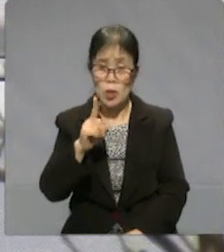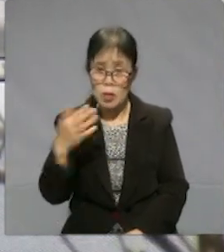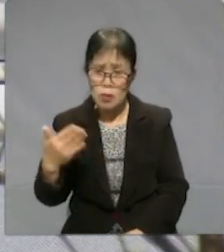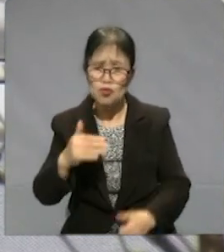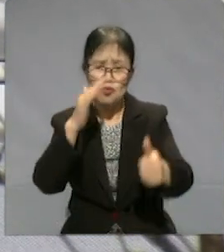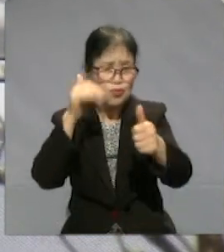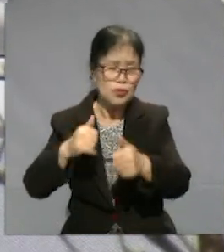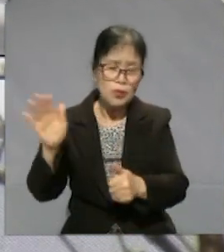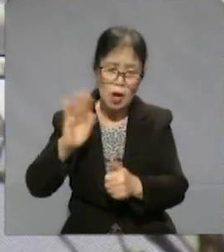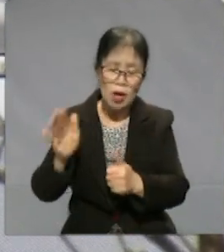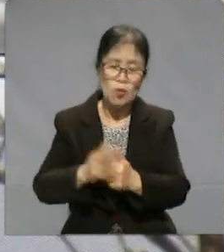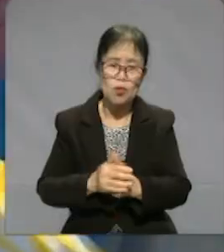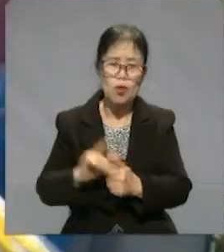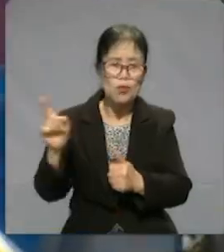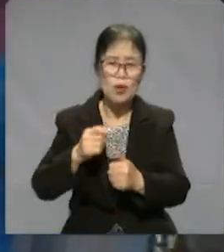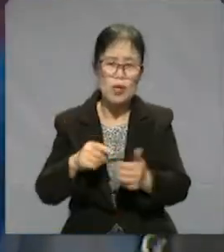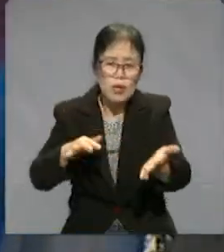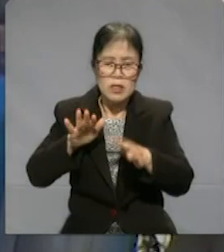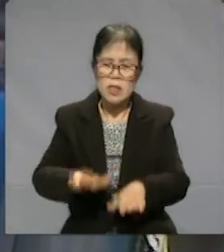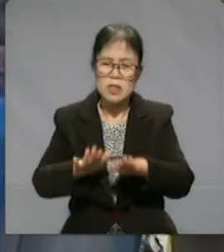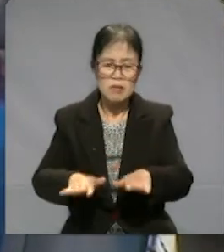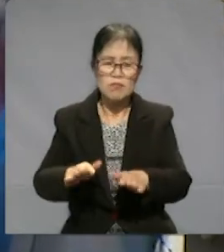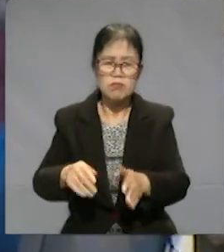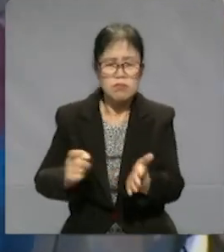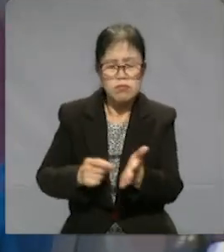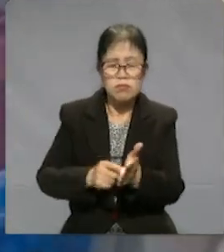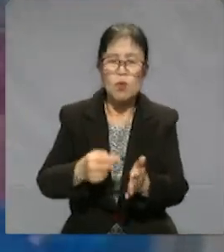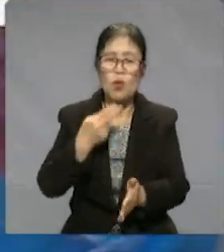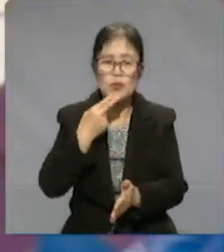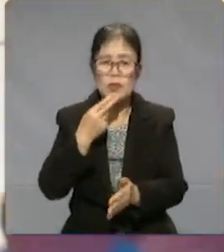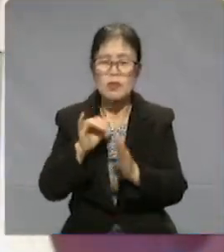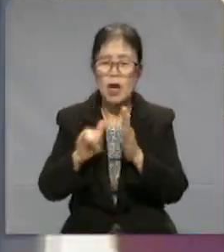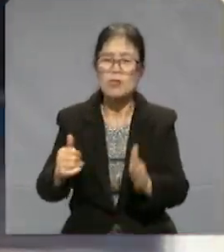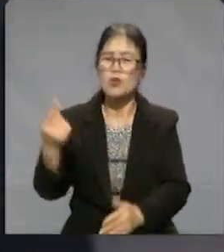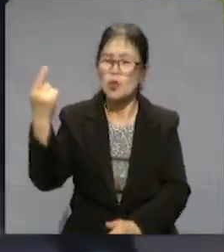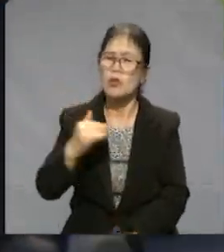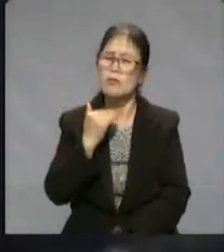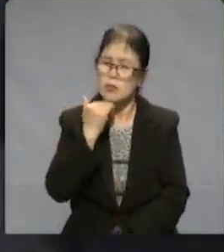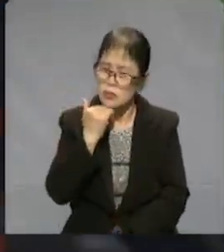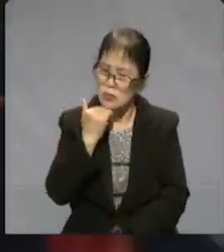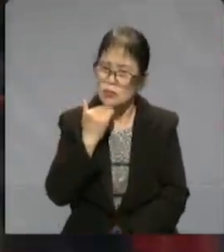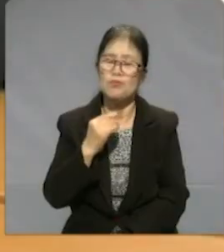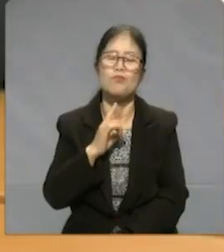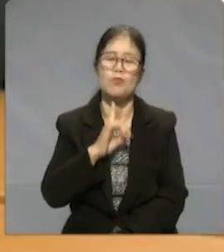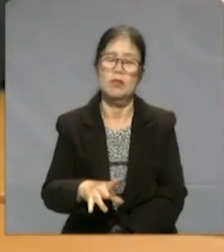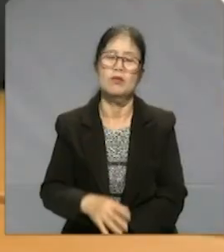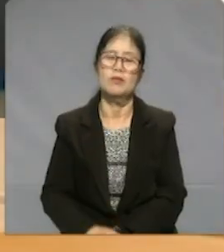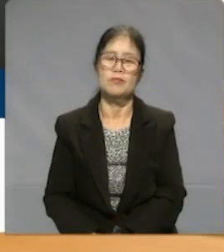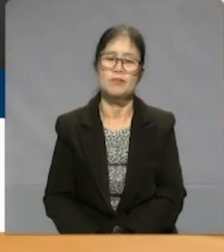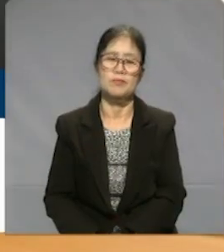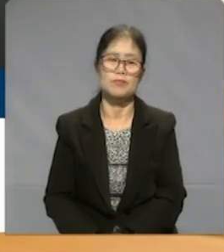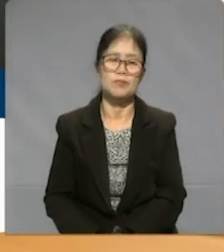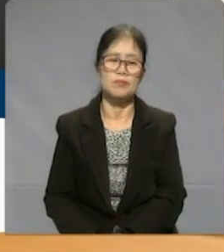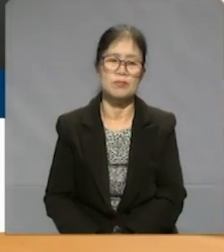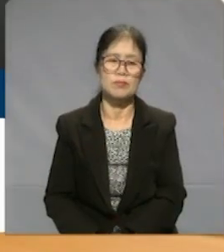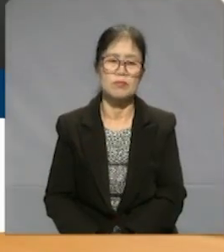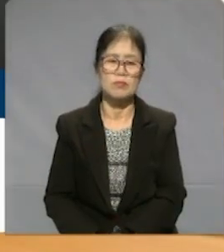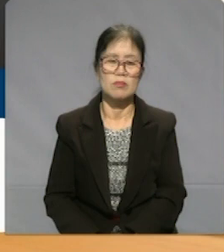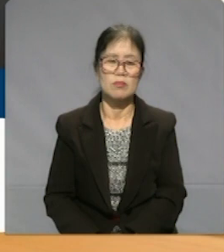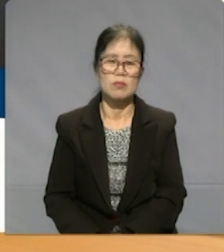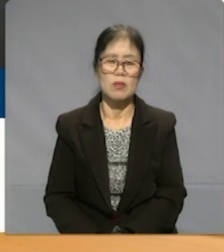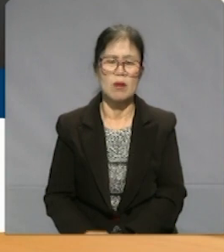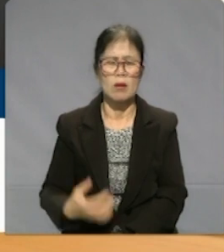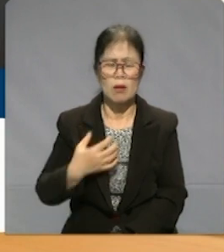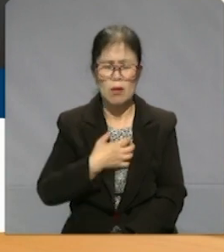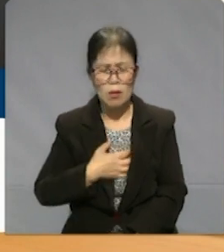119를 부르기는커녕 어떠한 응급조치도 없이 가족이 오기만 그냥 기다렸던 겁니다. 구천에서 무척 괴로워할